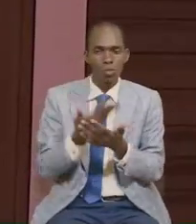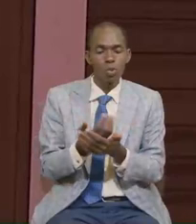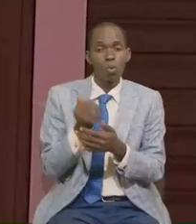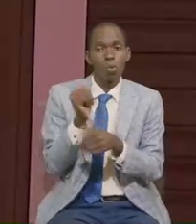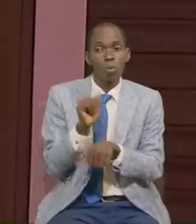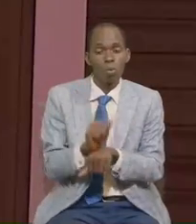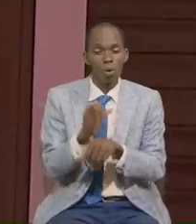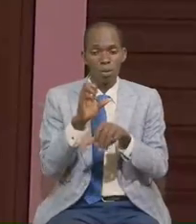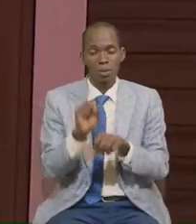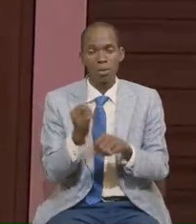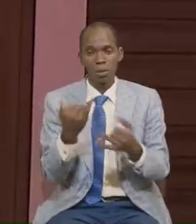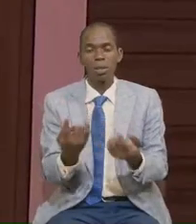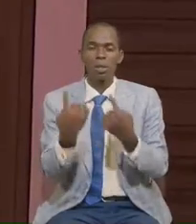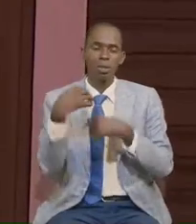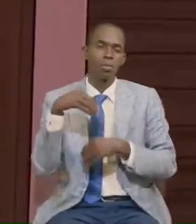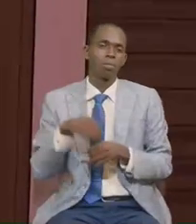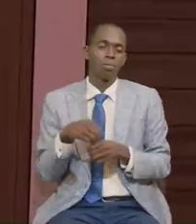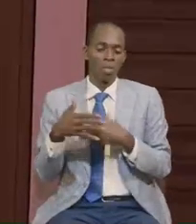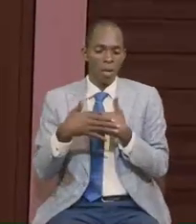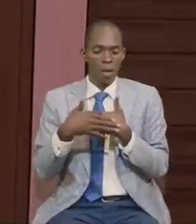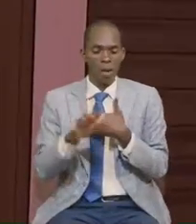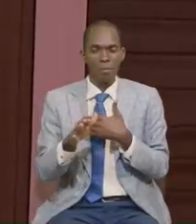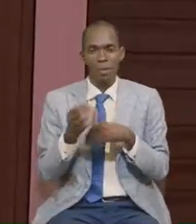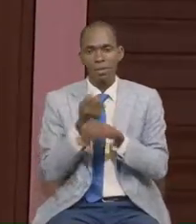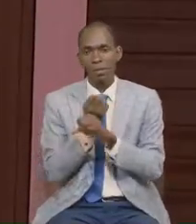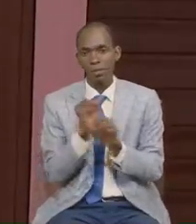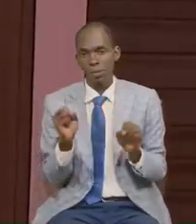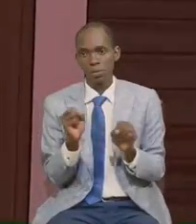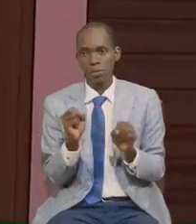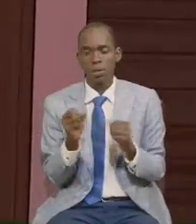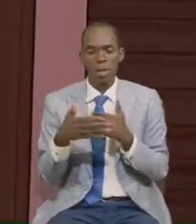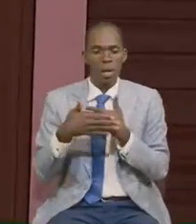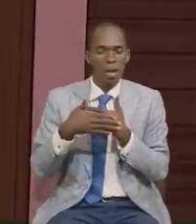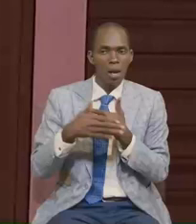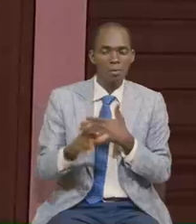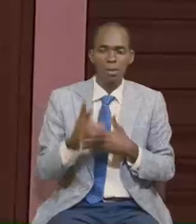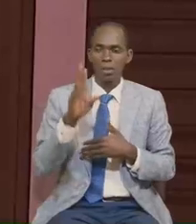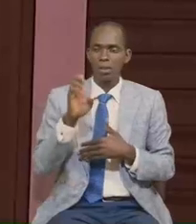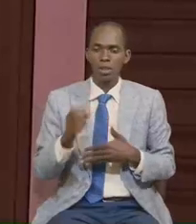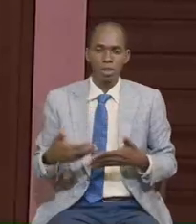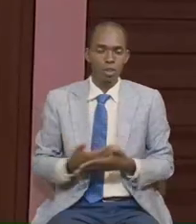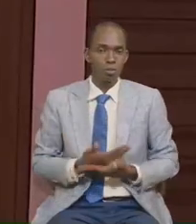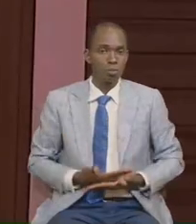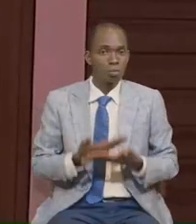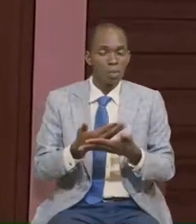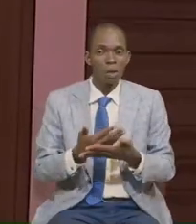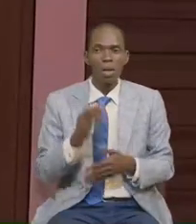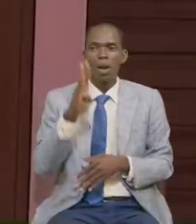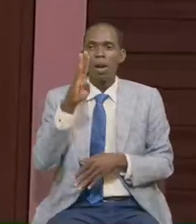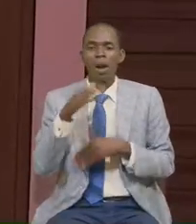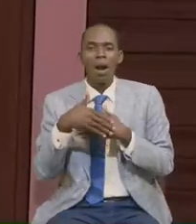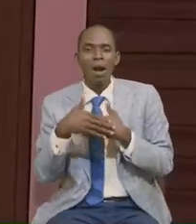commencent. Après le salut, après la régénération, après la